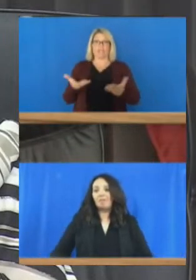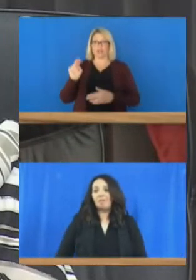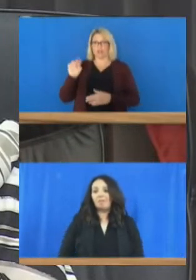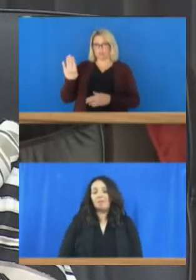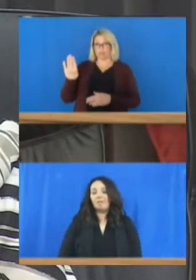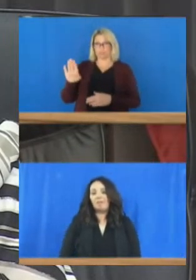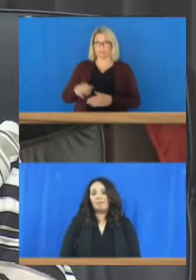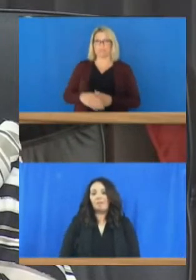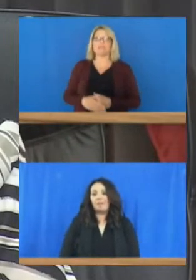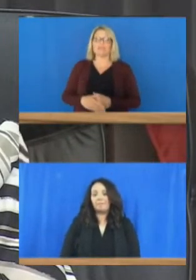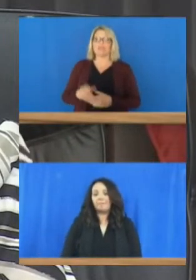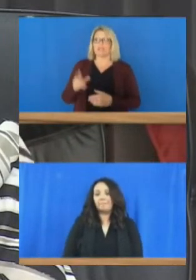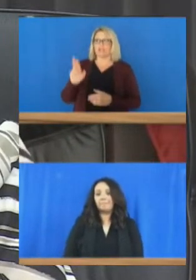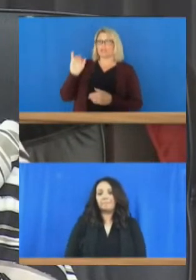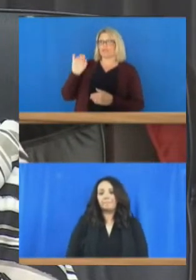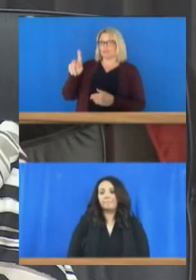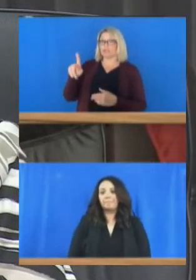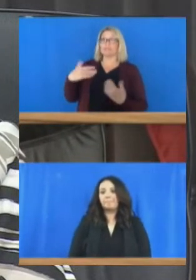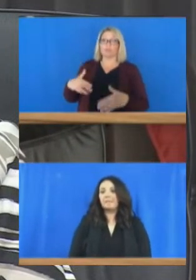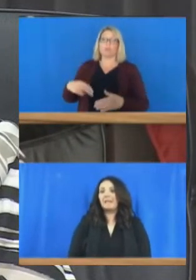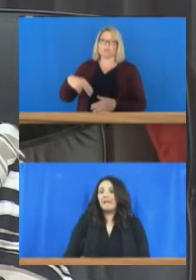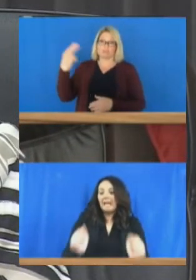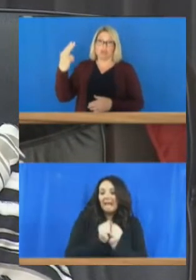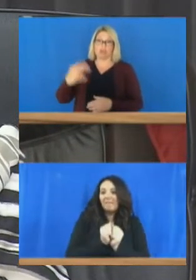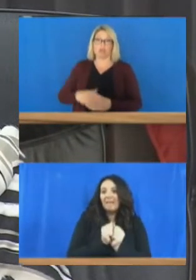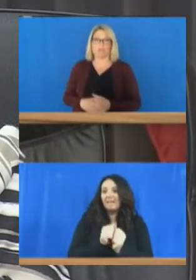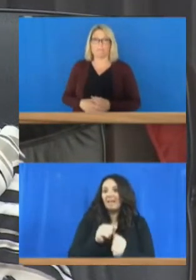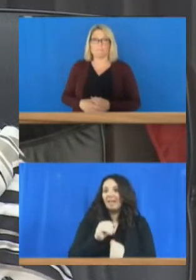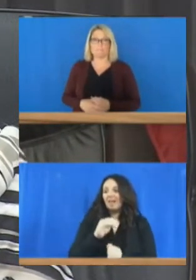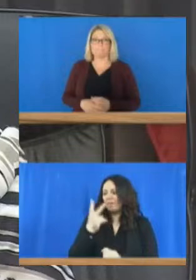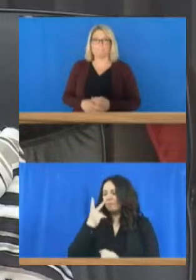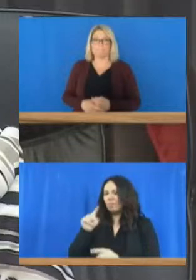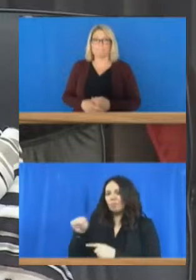21 000 doses de Moderna. Et ça, c'est des